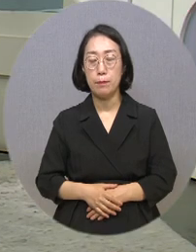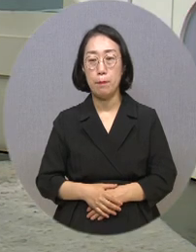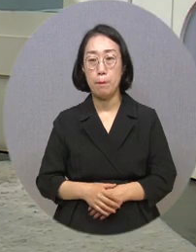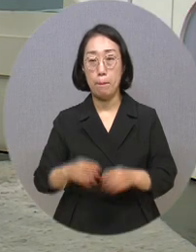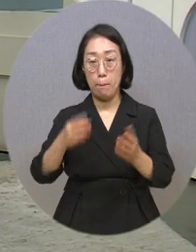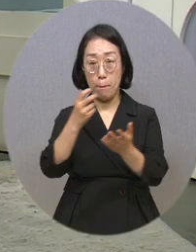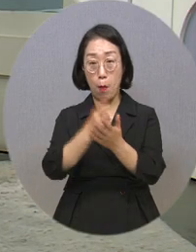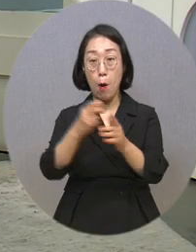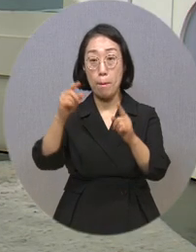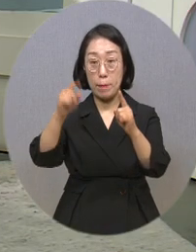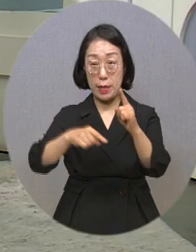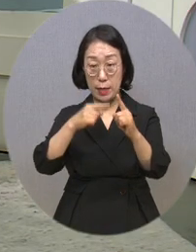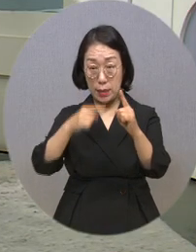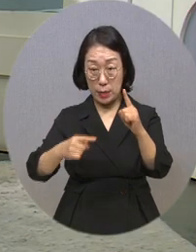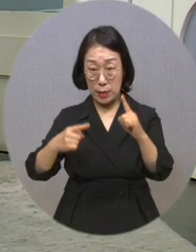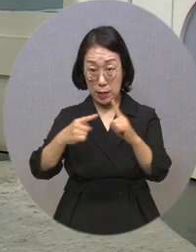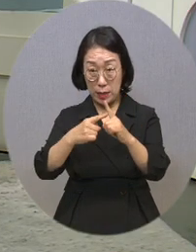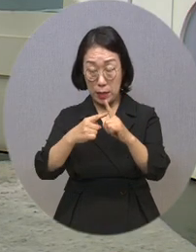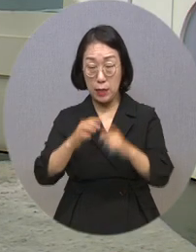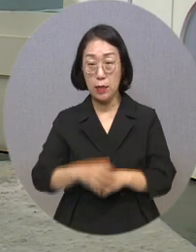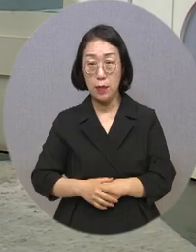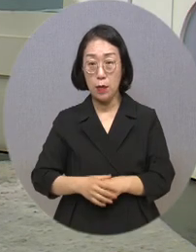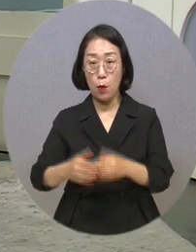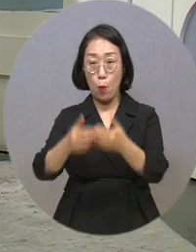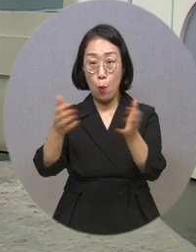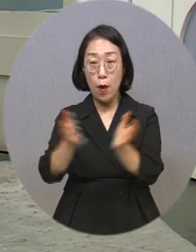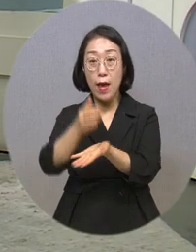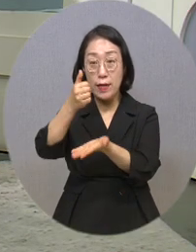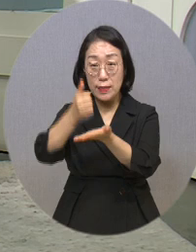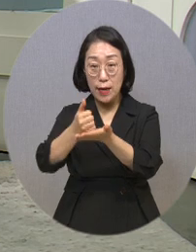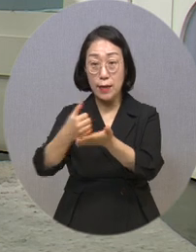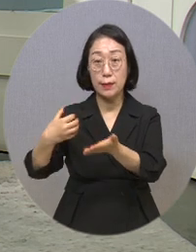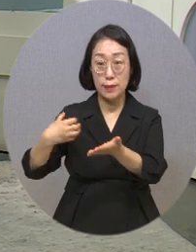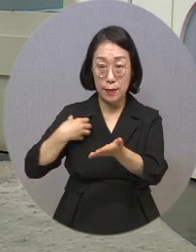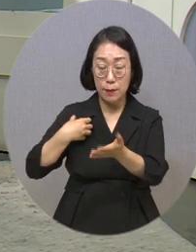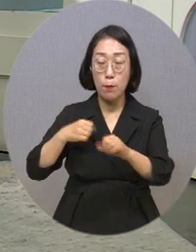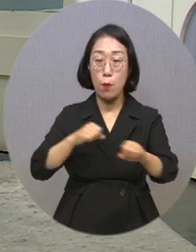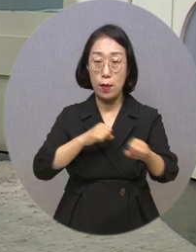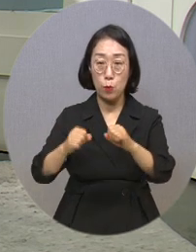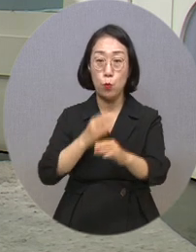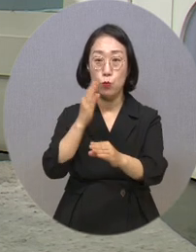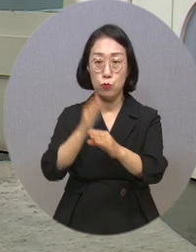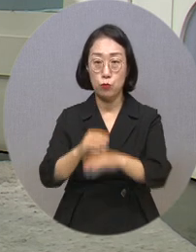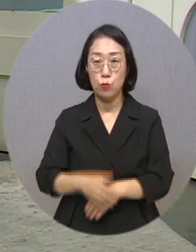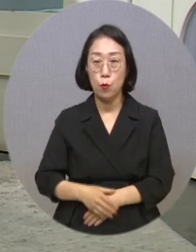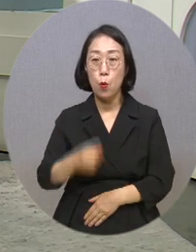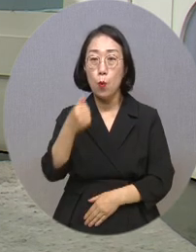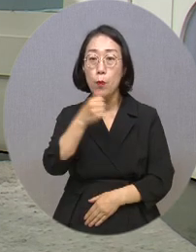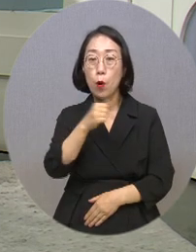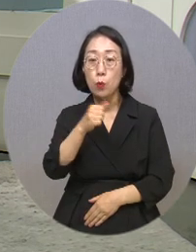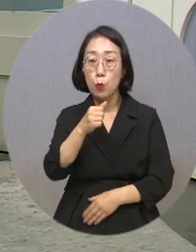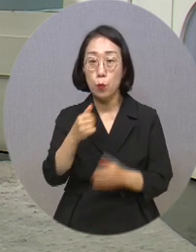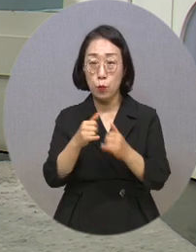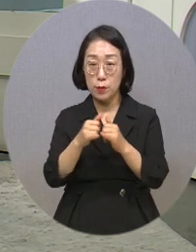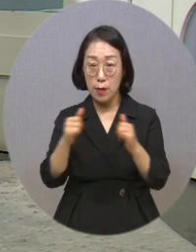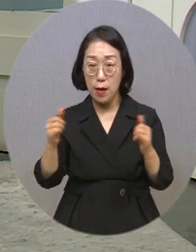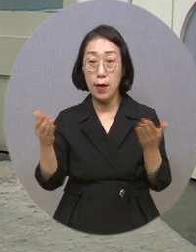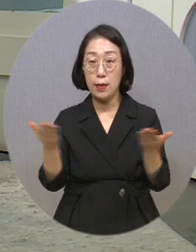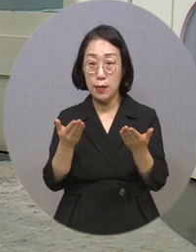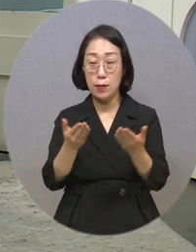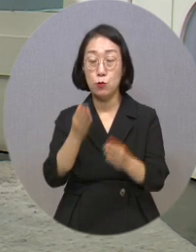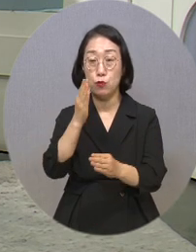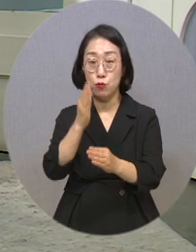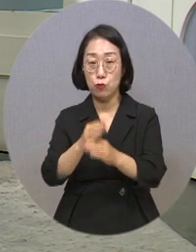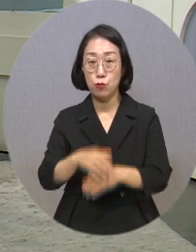자폐인사랑협회의 회장직을 수임하고 계시면서 또 변호사직을 경험하고 있는